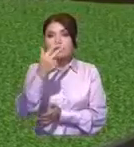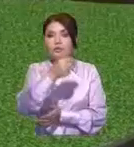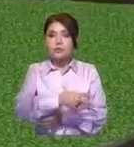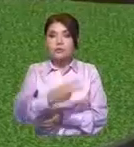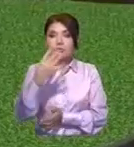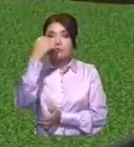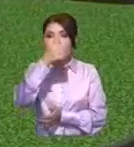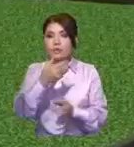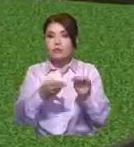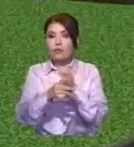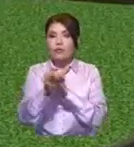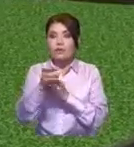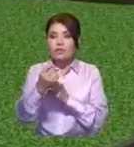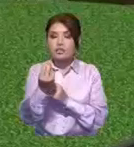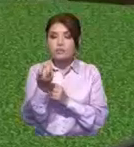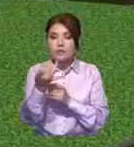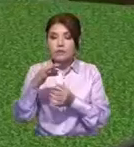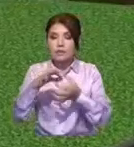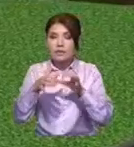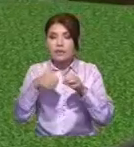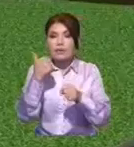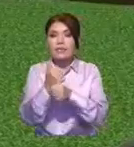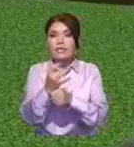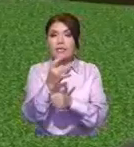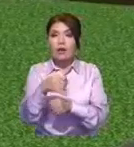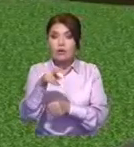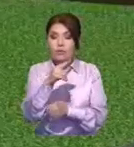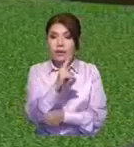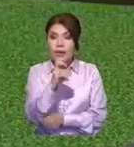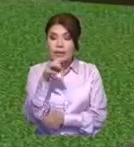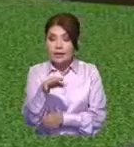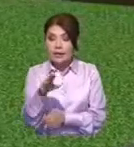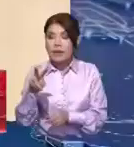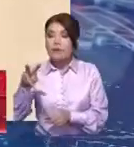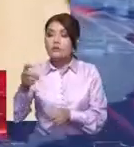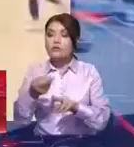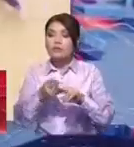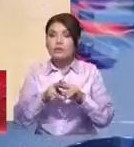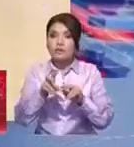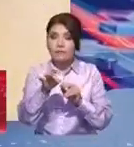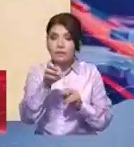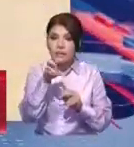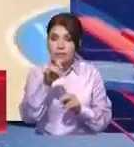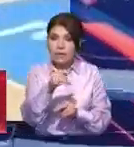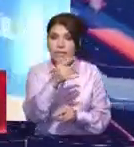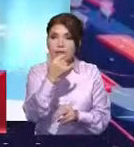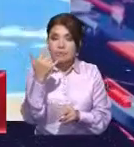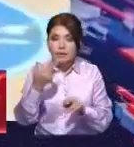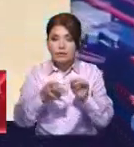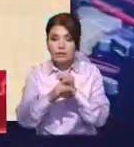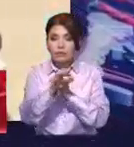2023-2024 маусымының Чемпиондар Лигасының негізгі раундында Қайрат люксембургтық Дифферданш, испандық Пальма